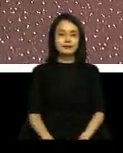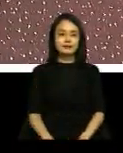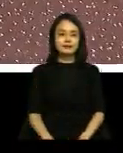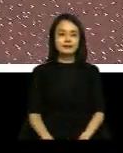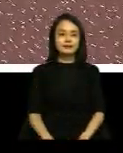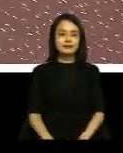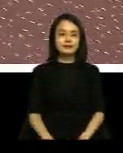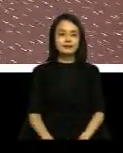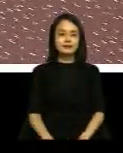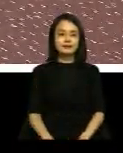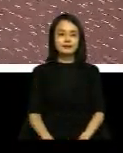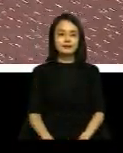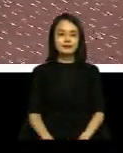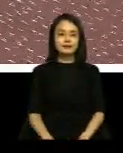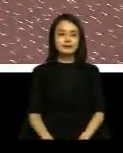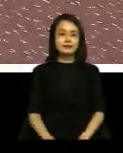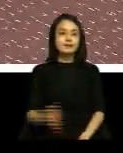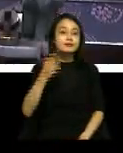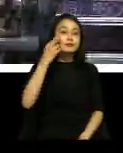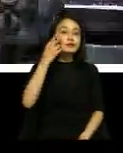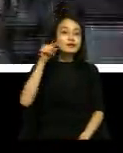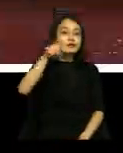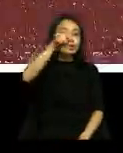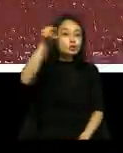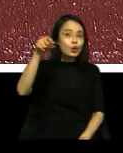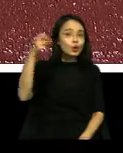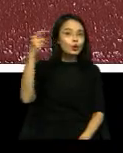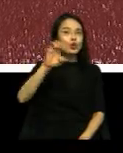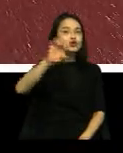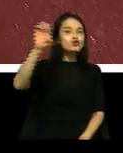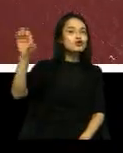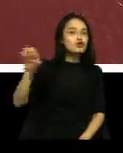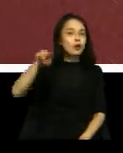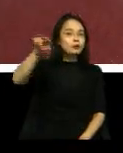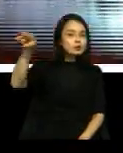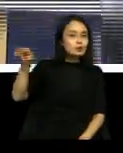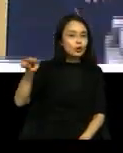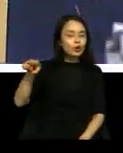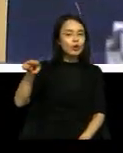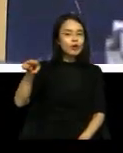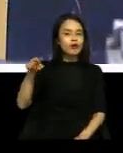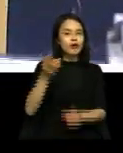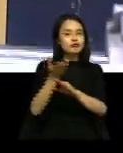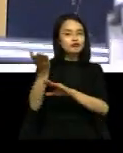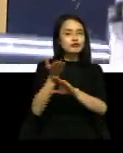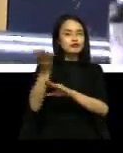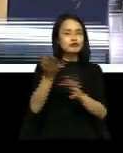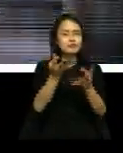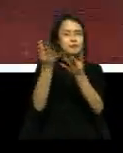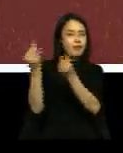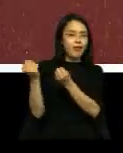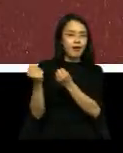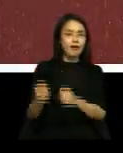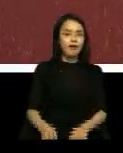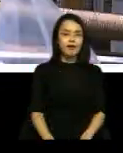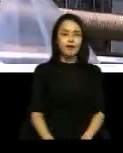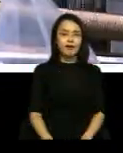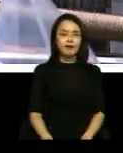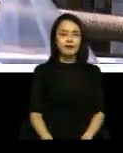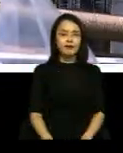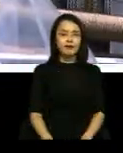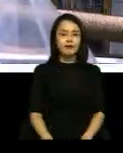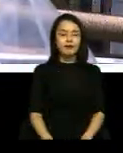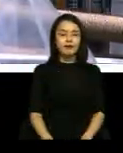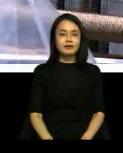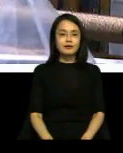되고요 유럽 찍어 를 마가는 잔 20% 되고 내수가 한 10% 됩니다 4 그랬을 때 미주